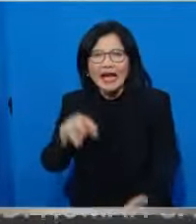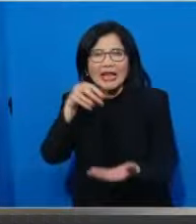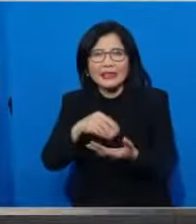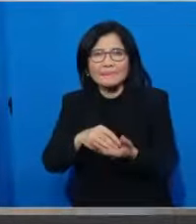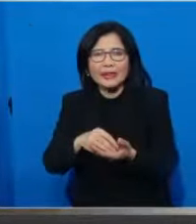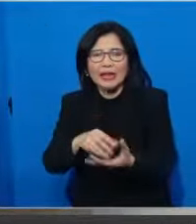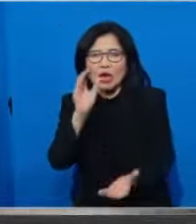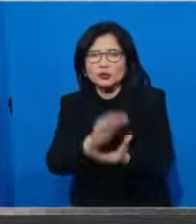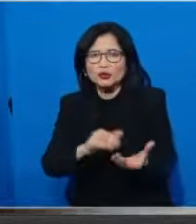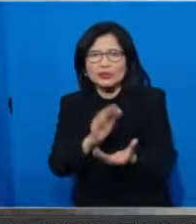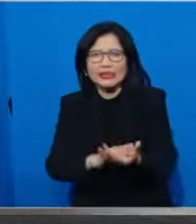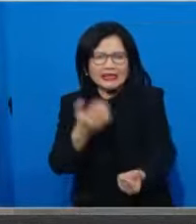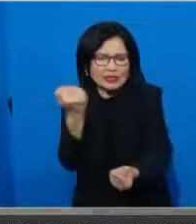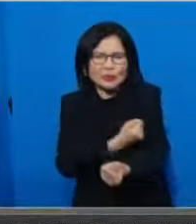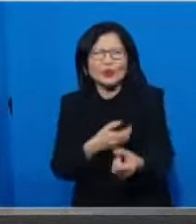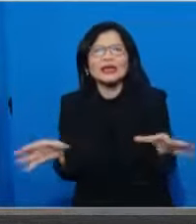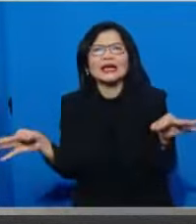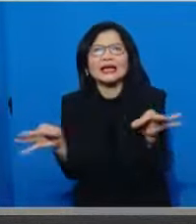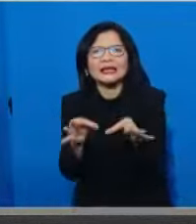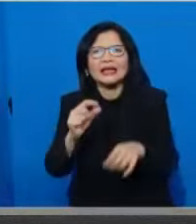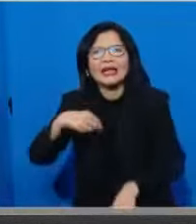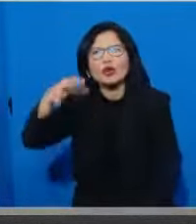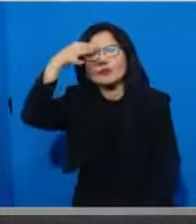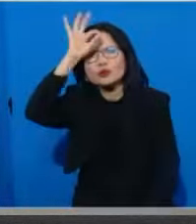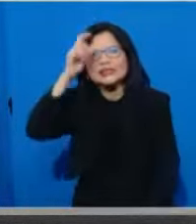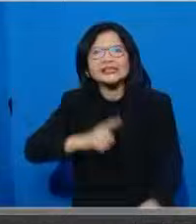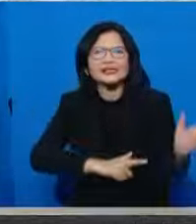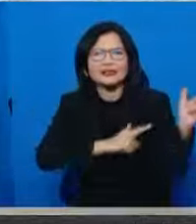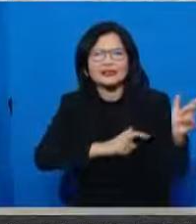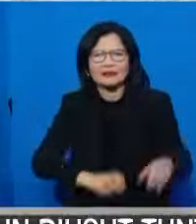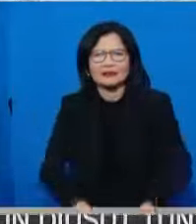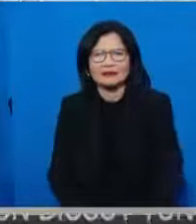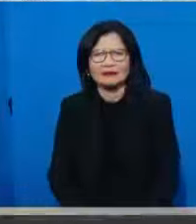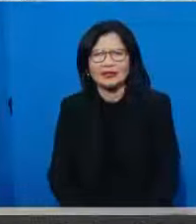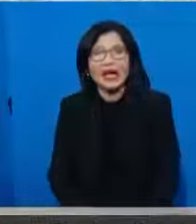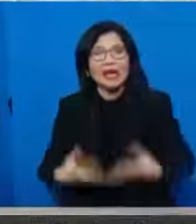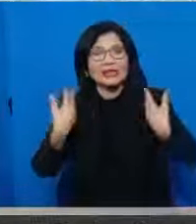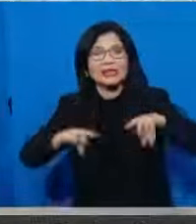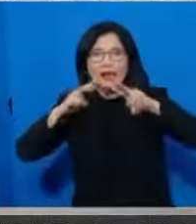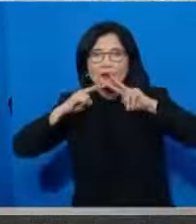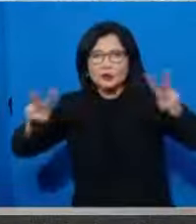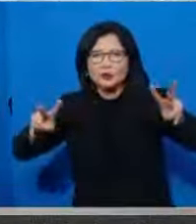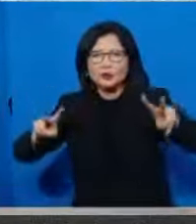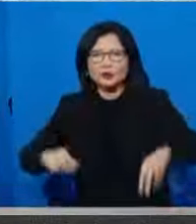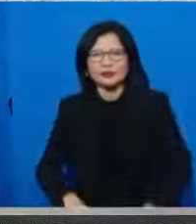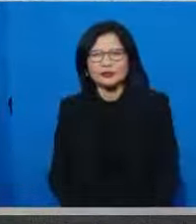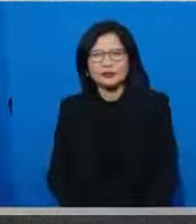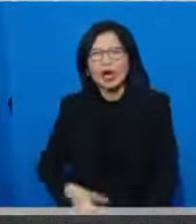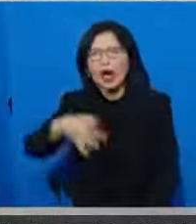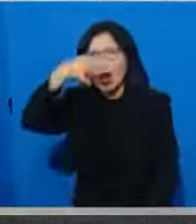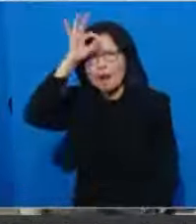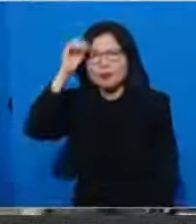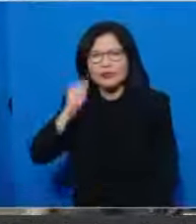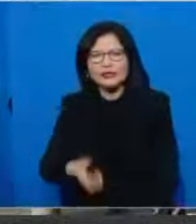narkoba ini berada tidak jauh dari markas Koramil dan Mapolsek Medan Sunggal. Usai viral, anggota Satuan Narkoba Polrestabes